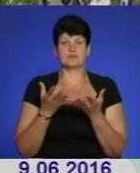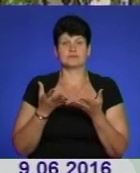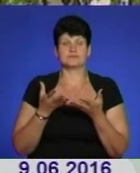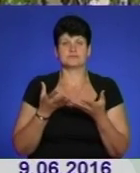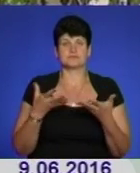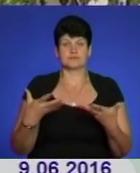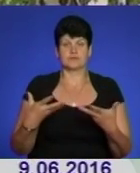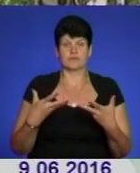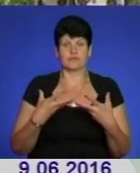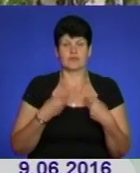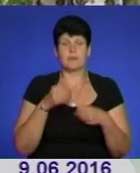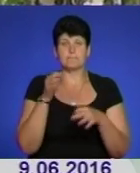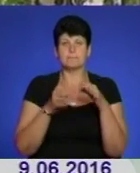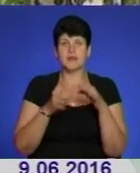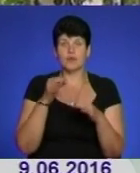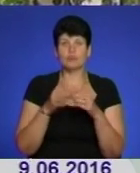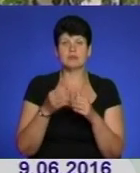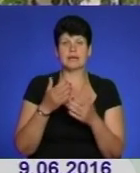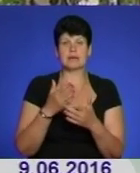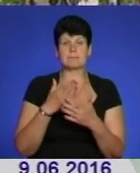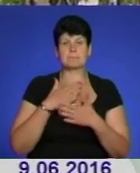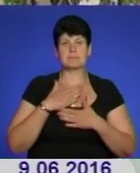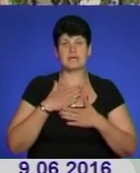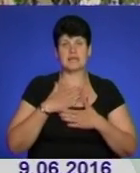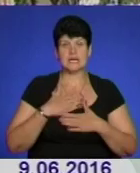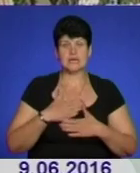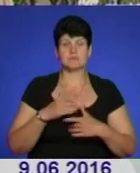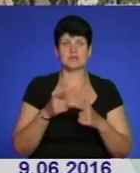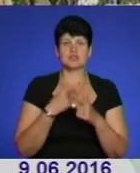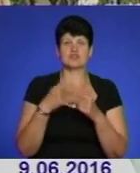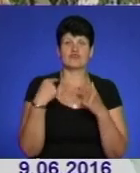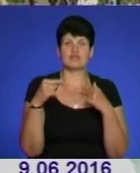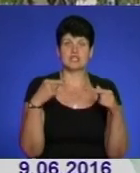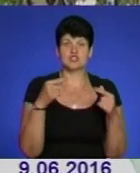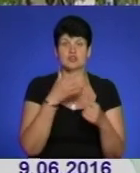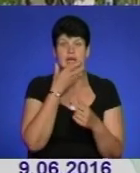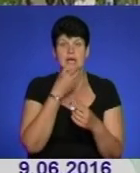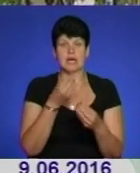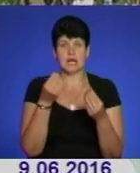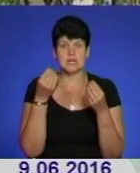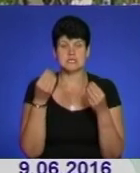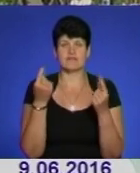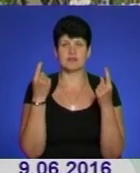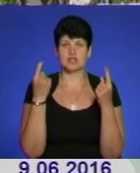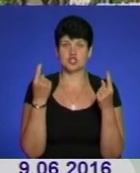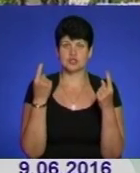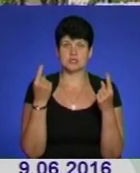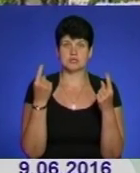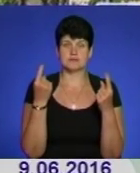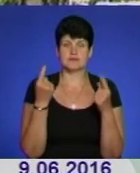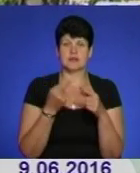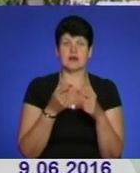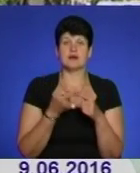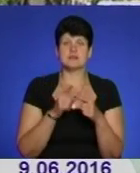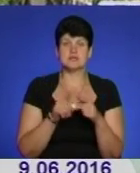природою, теплотою природи, є набагато приємніше, ніж інших, хоч і великих, красивіших, величніших, але це є щось